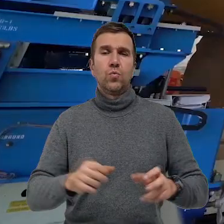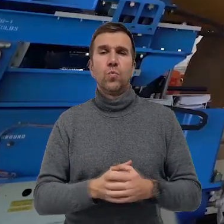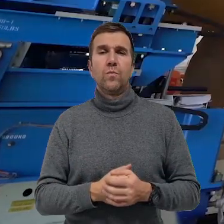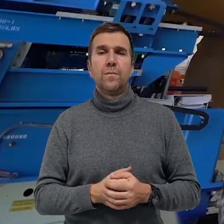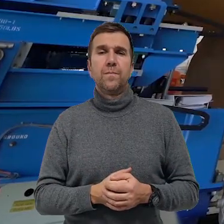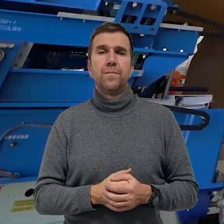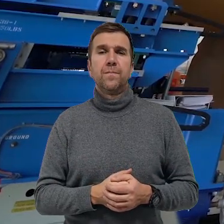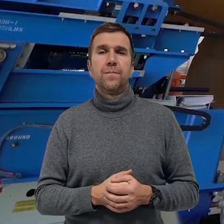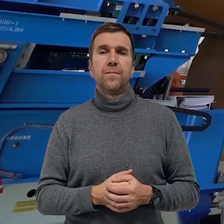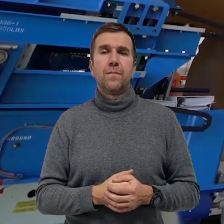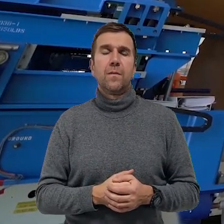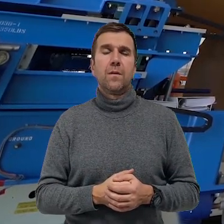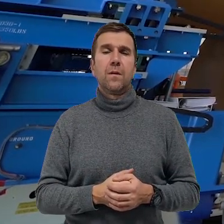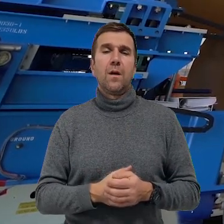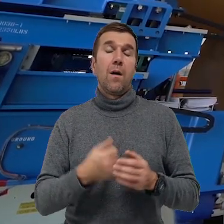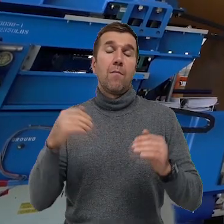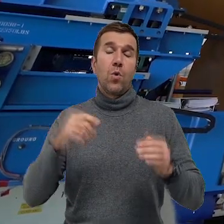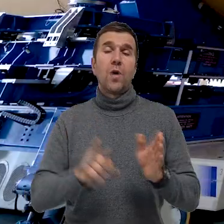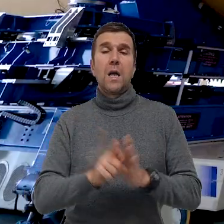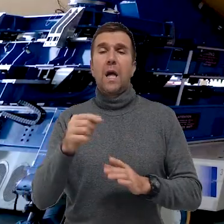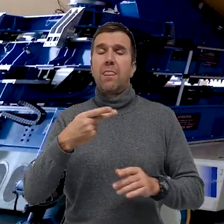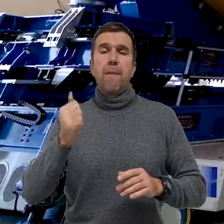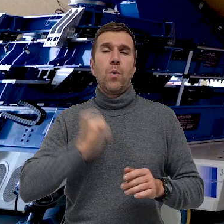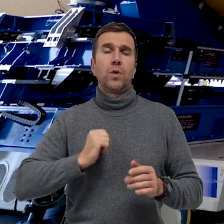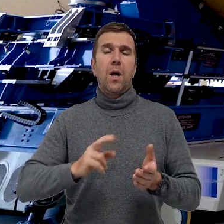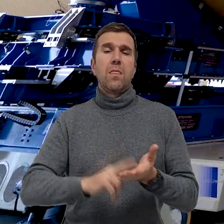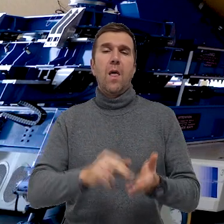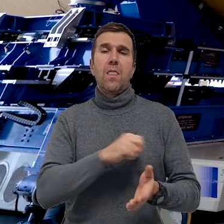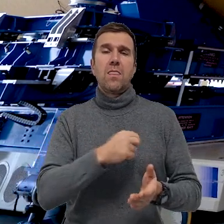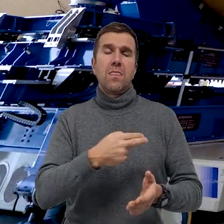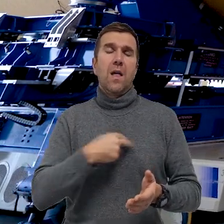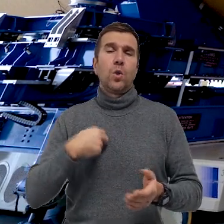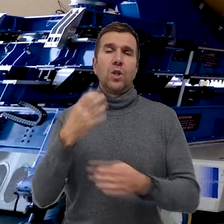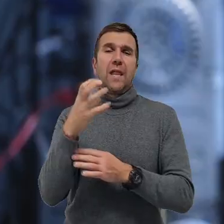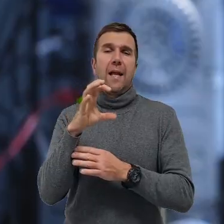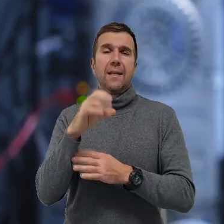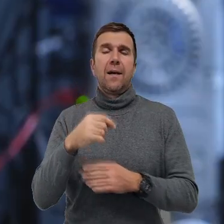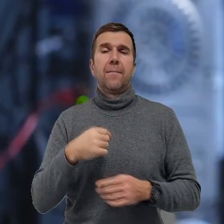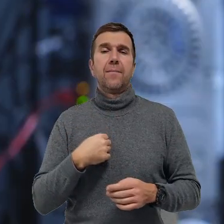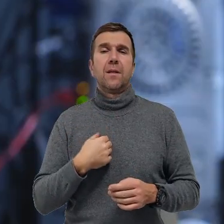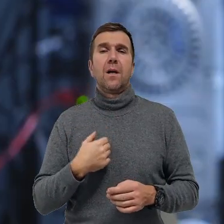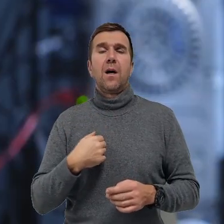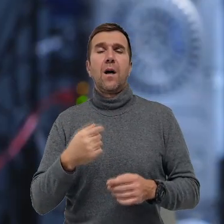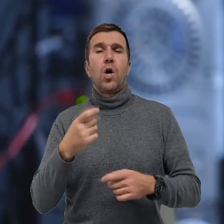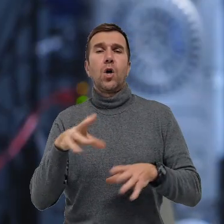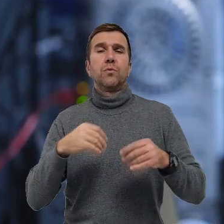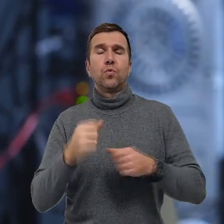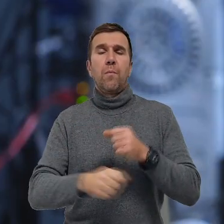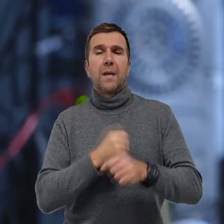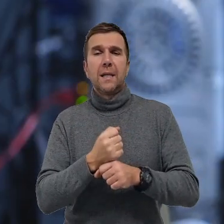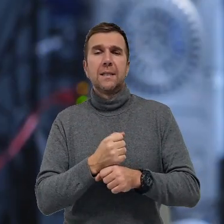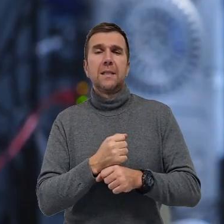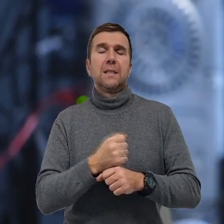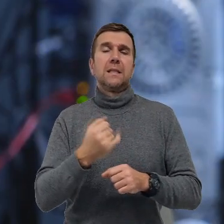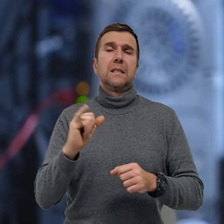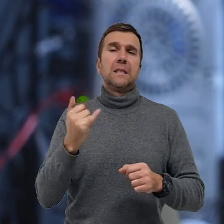określonym terminie. W końcu rakieta być może na nas nie poczeka, na naszego satelitę. Kompetencje do pracy menedżera kosmicznego bardzo